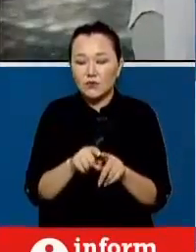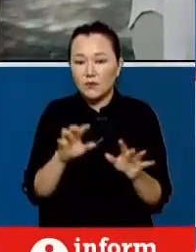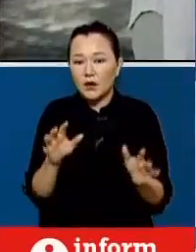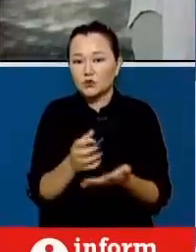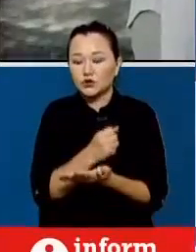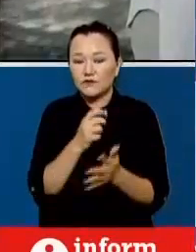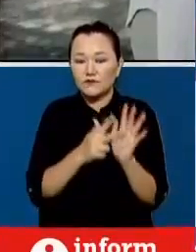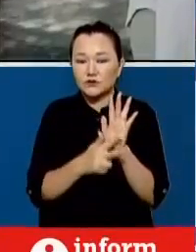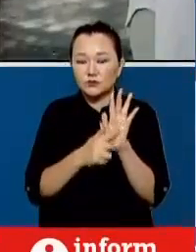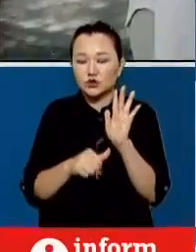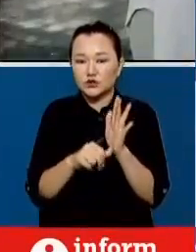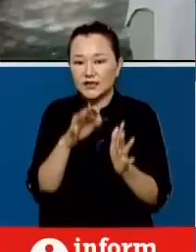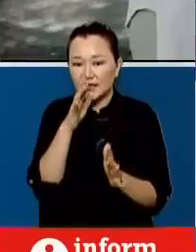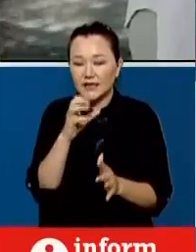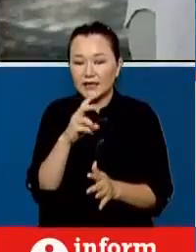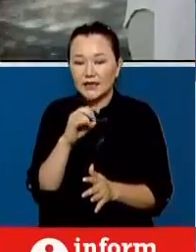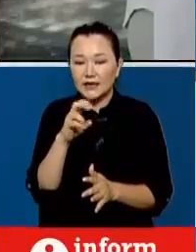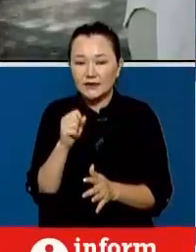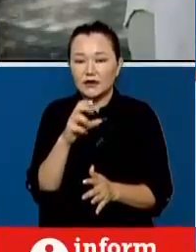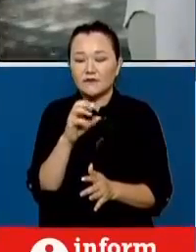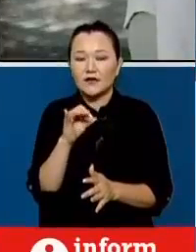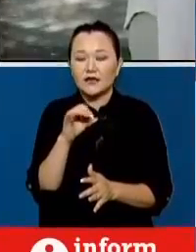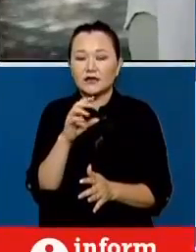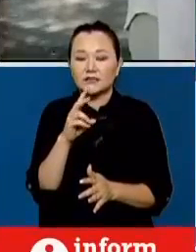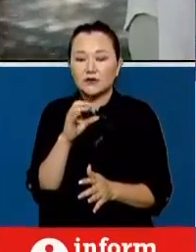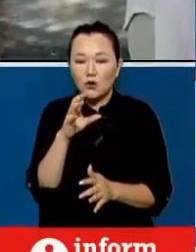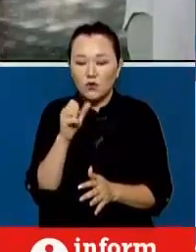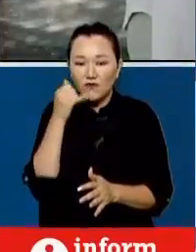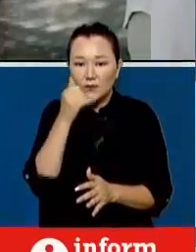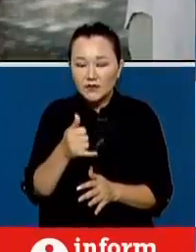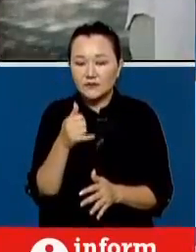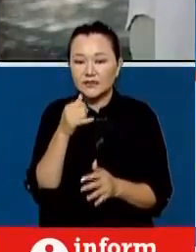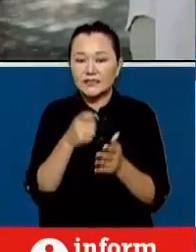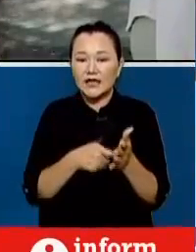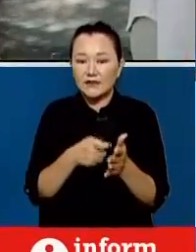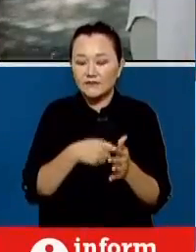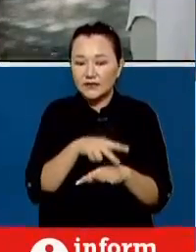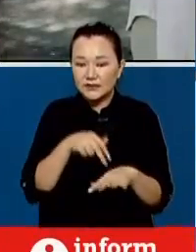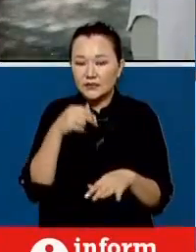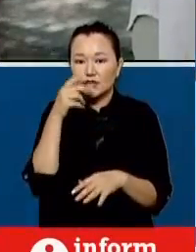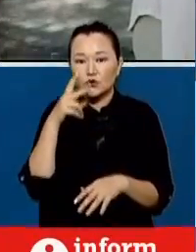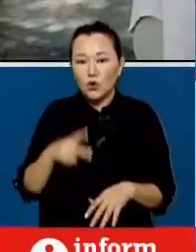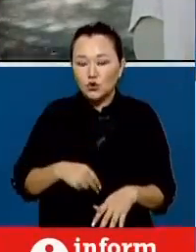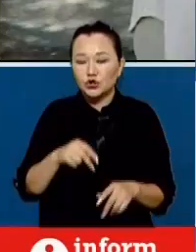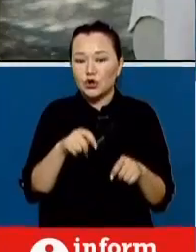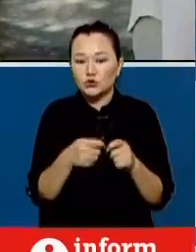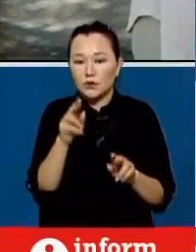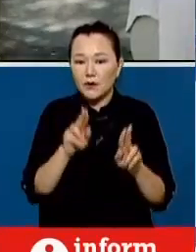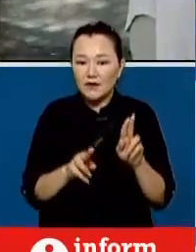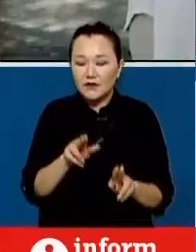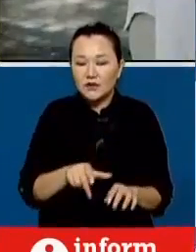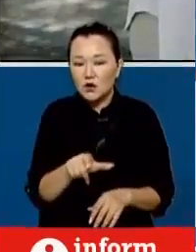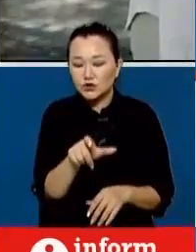случае с 86-летней Еленой Лисковой. Ей позвонил якобы следователь, сообщил, что дочь нарушила правила